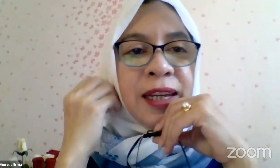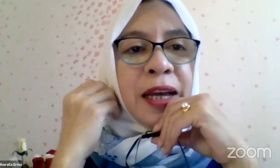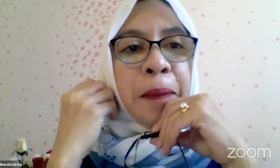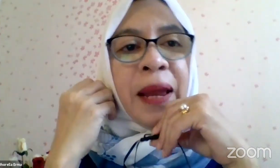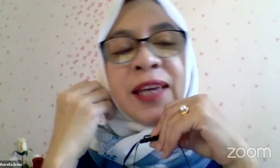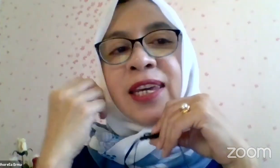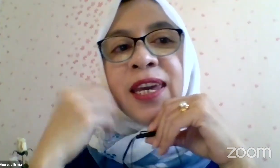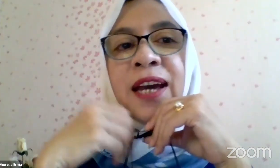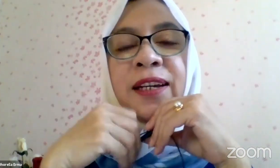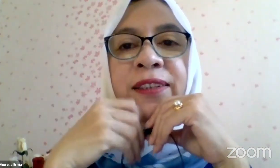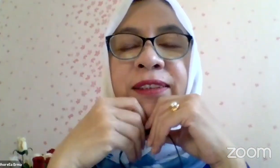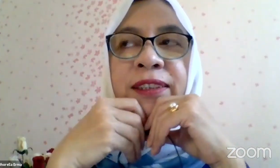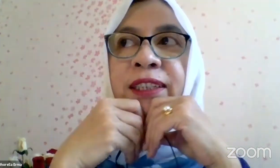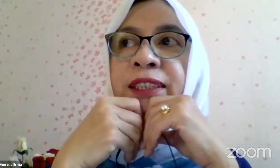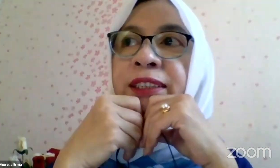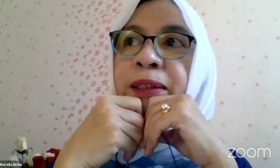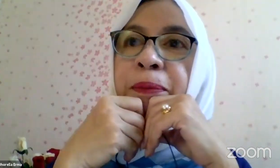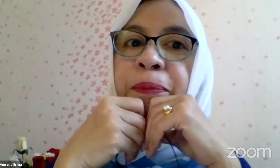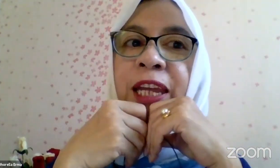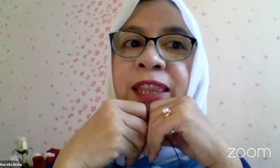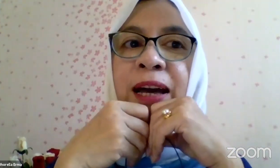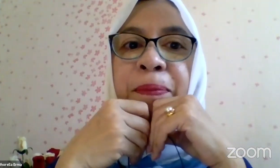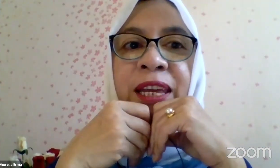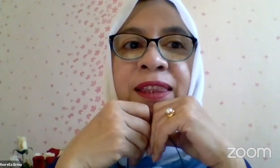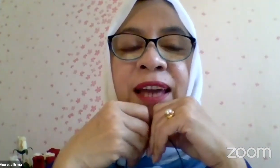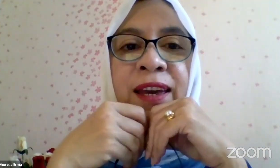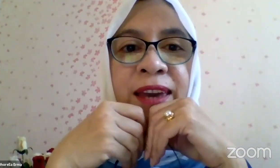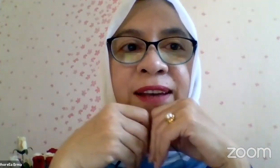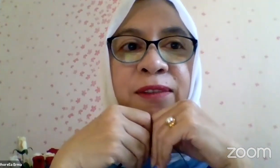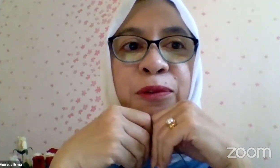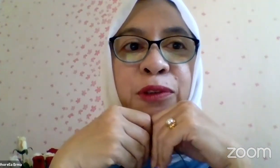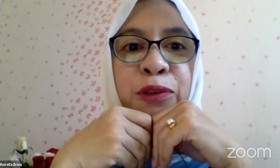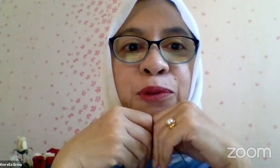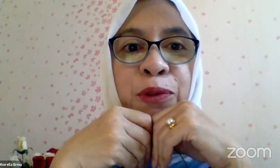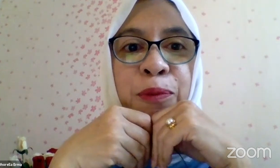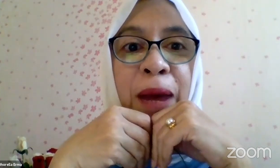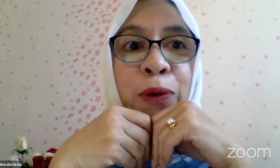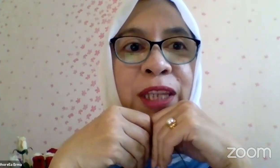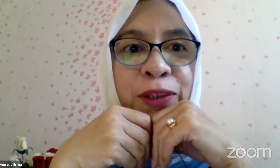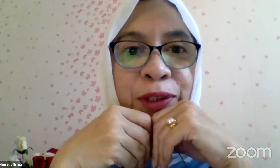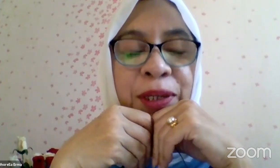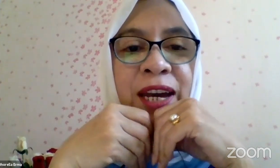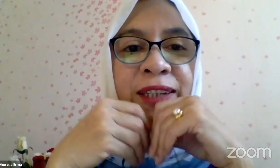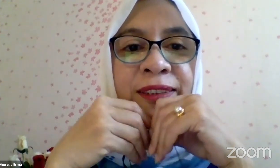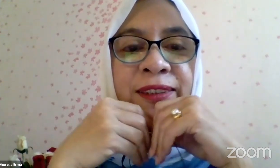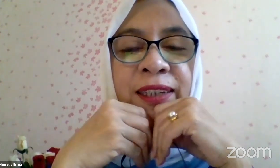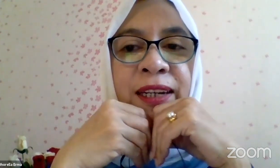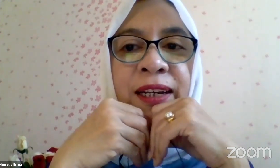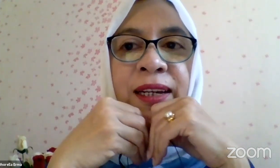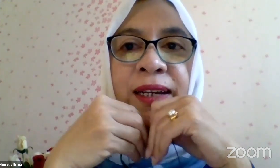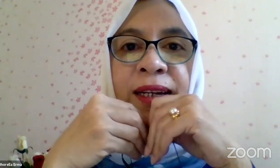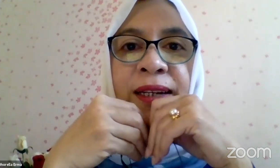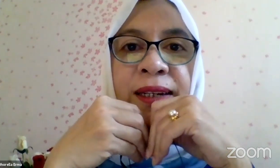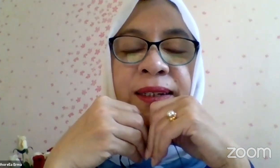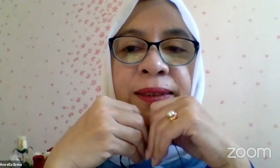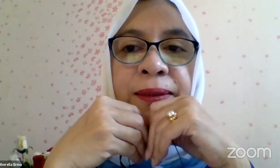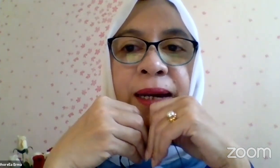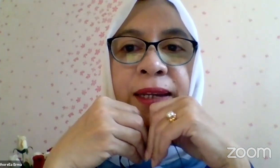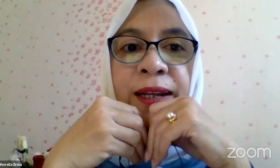Nah apalagi Yang eh perintah-perintah Yang untuk guru PAUD itu yang